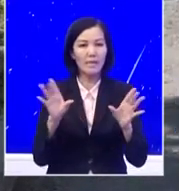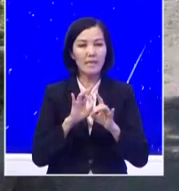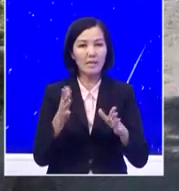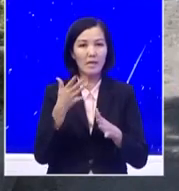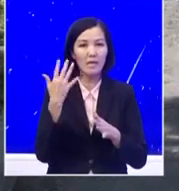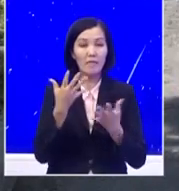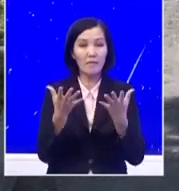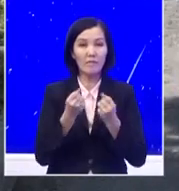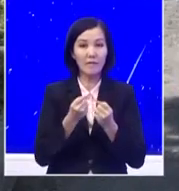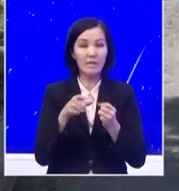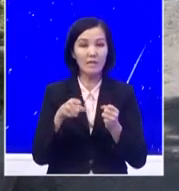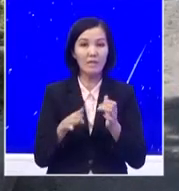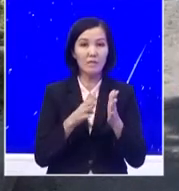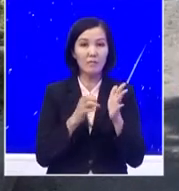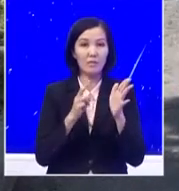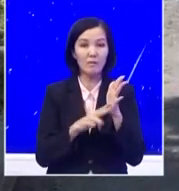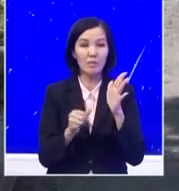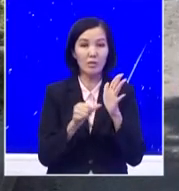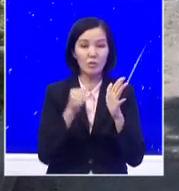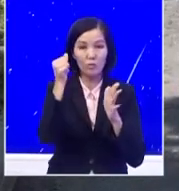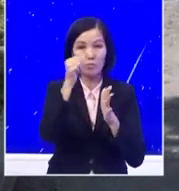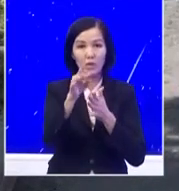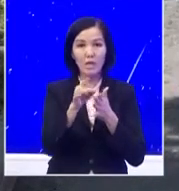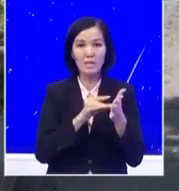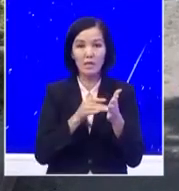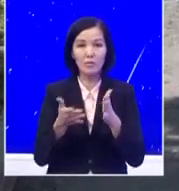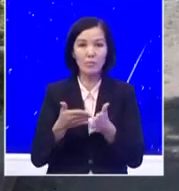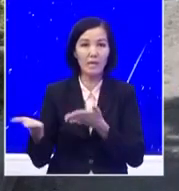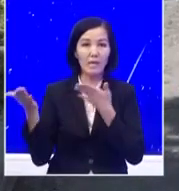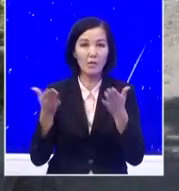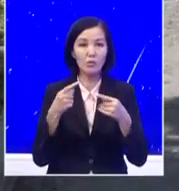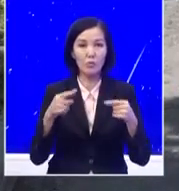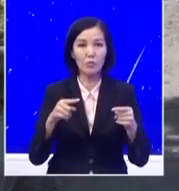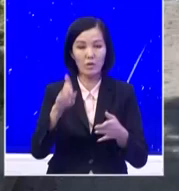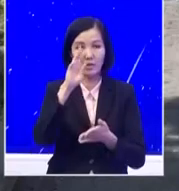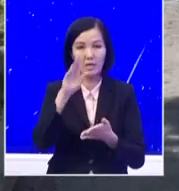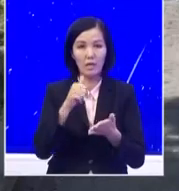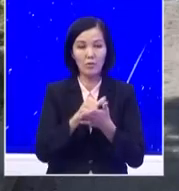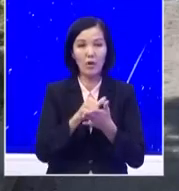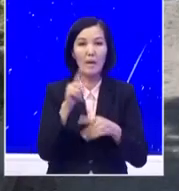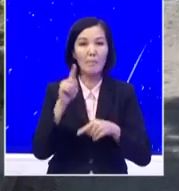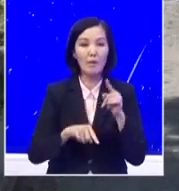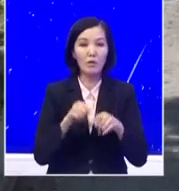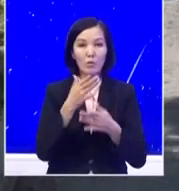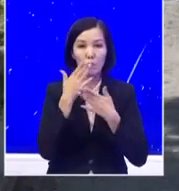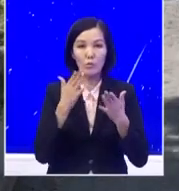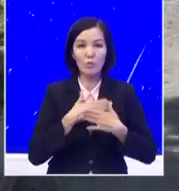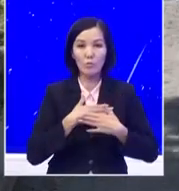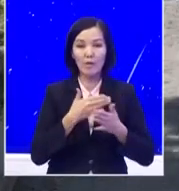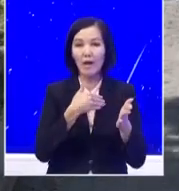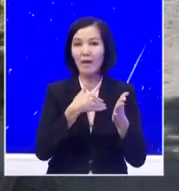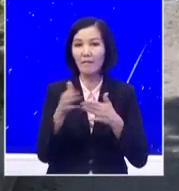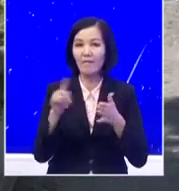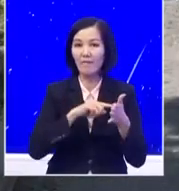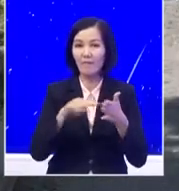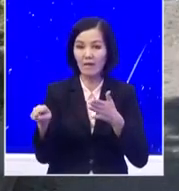на Олимпиаду в 1976 году, сразу посыпались приглашения представлять другую страну. Но как патриот своей родины, отверг все предложения. Это